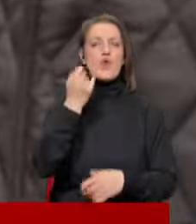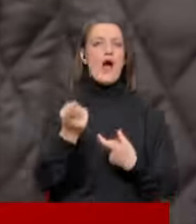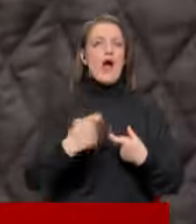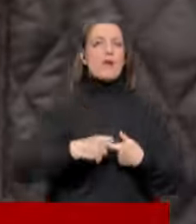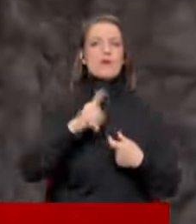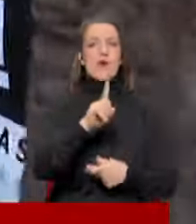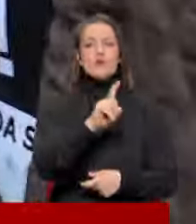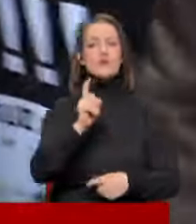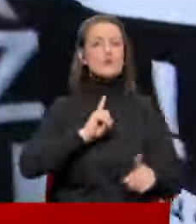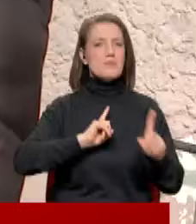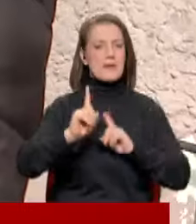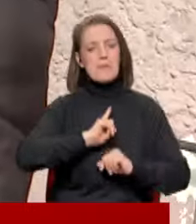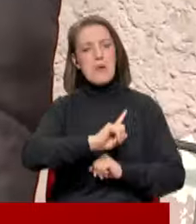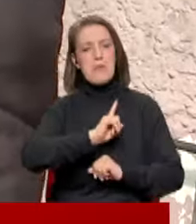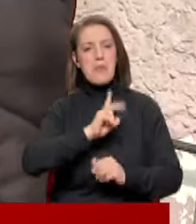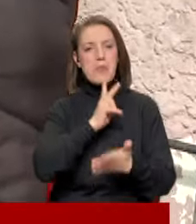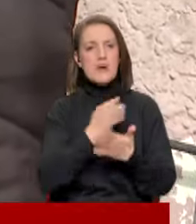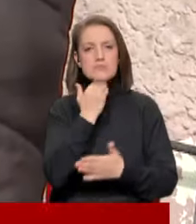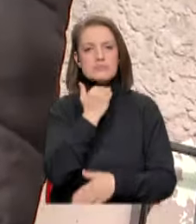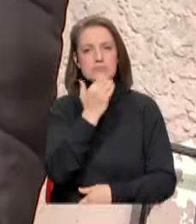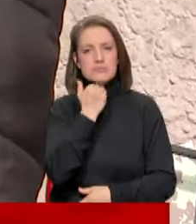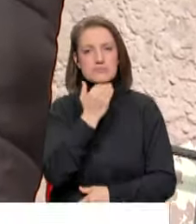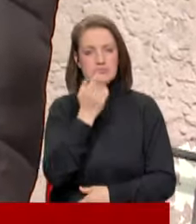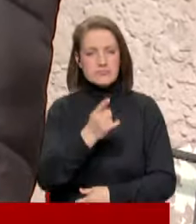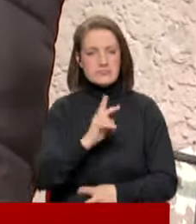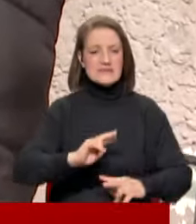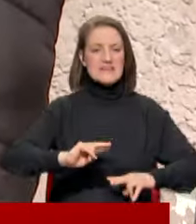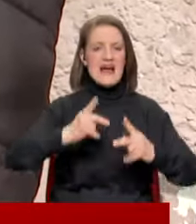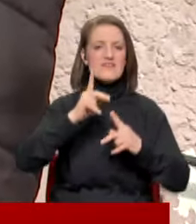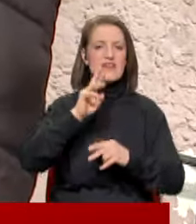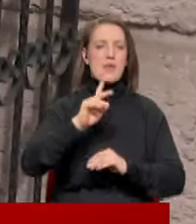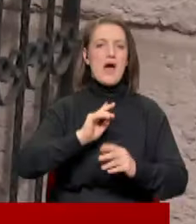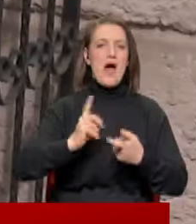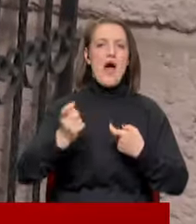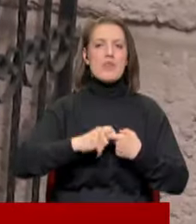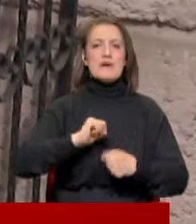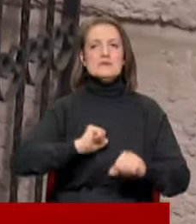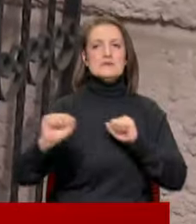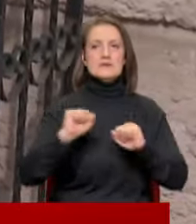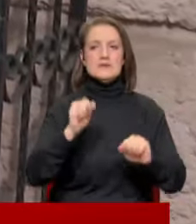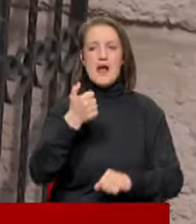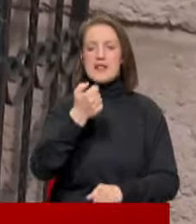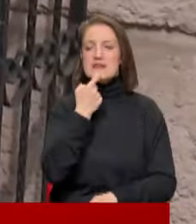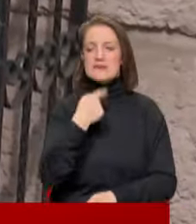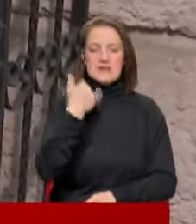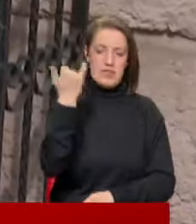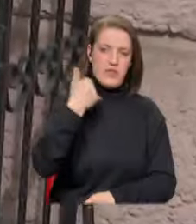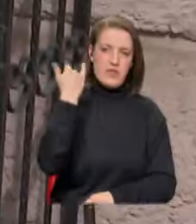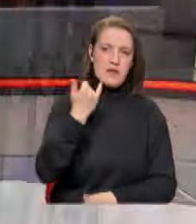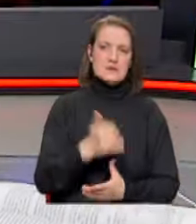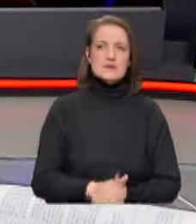19 duruşmadan çıkmayan karara hem de terfi gibi atamaya tepkili 6 yıldır Bizimle dalga